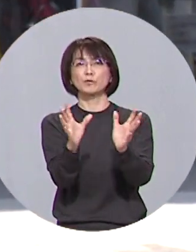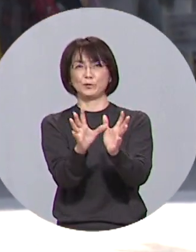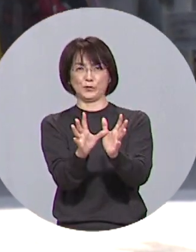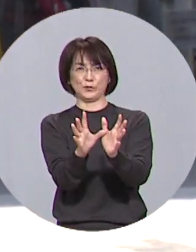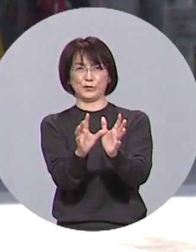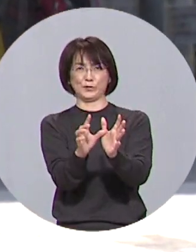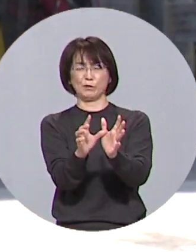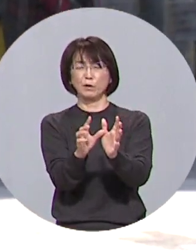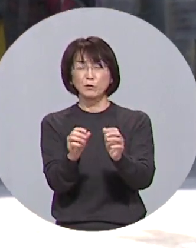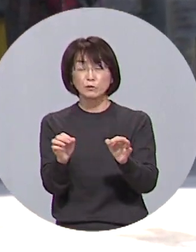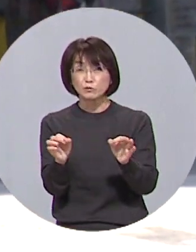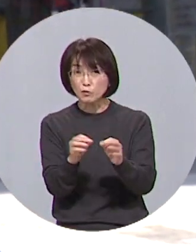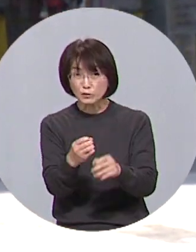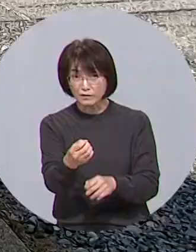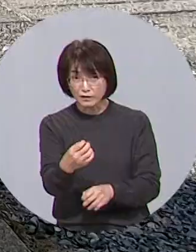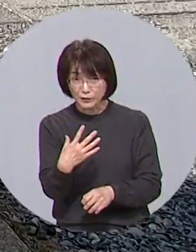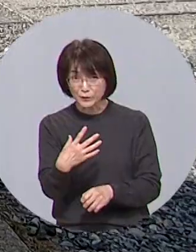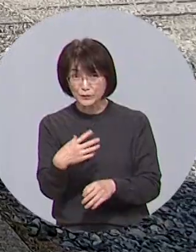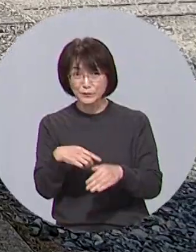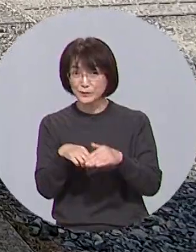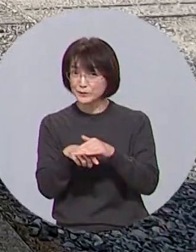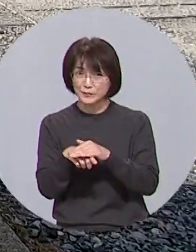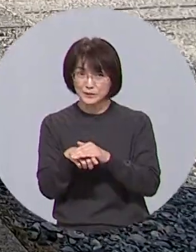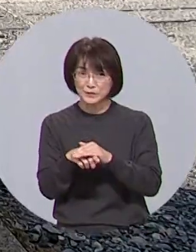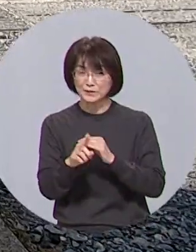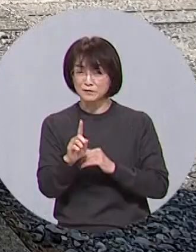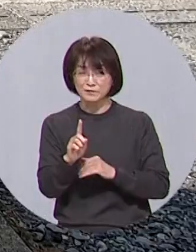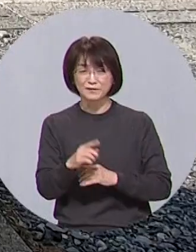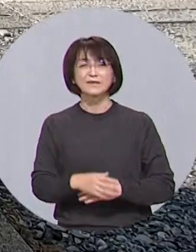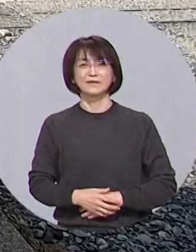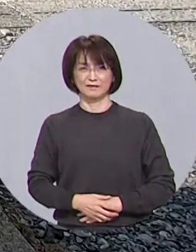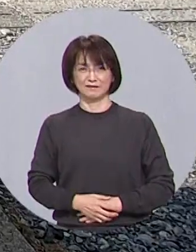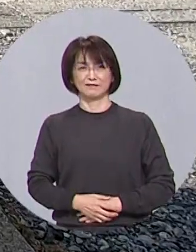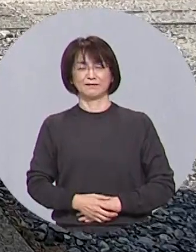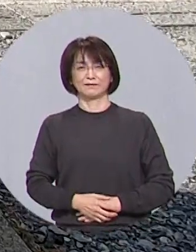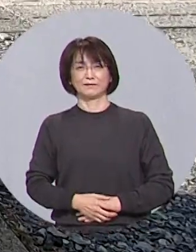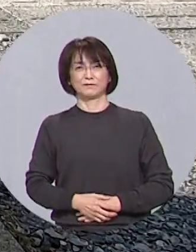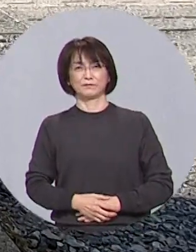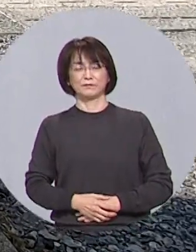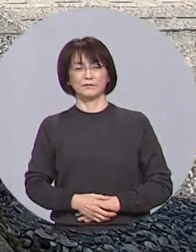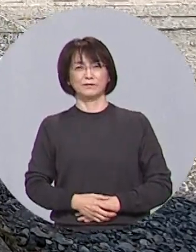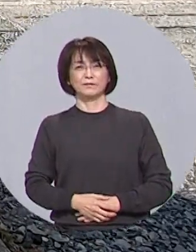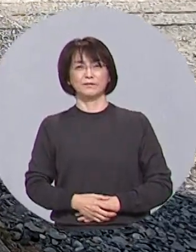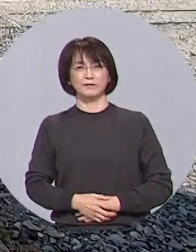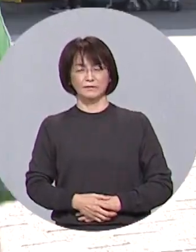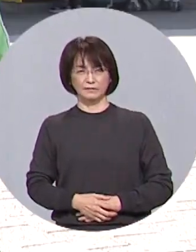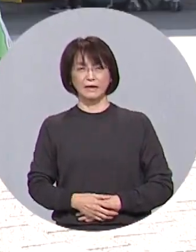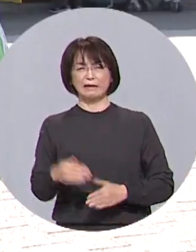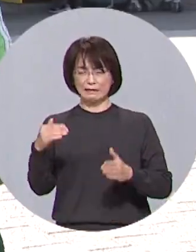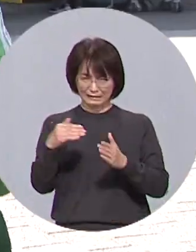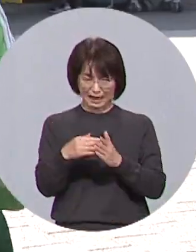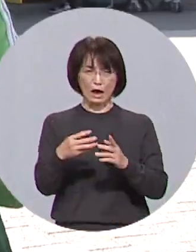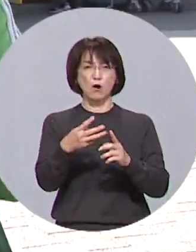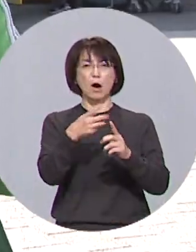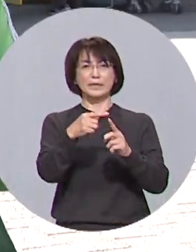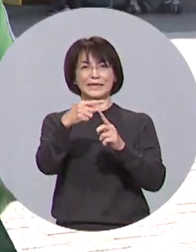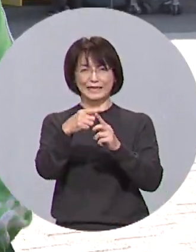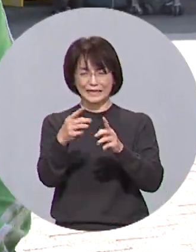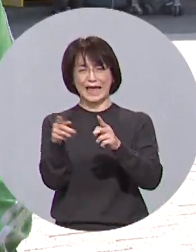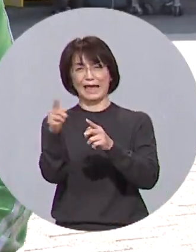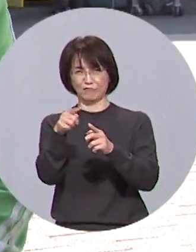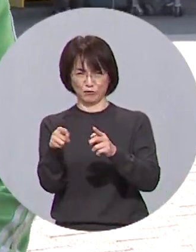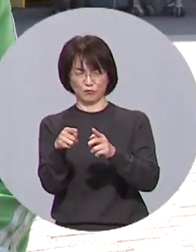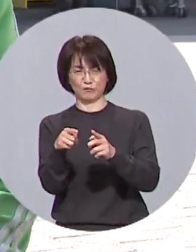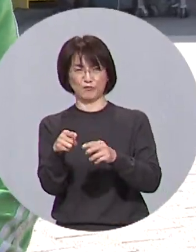でいきなり BTS が出てきました。 すごいです。俺たちのゴールはなんで BTS なの。 BTS がゴールであるスタート なんです。 BTS 好き